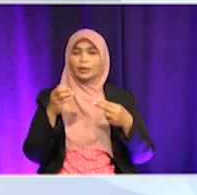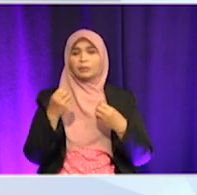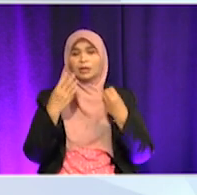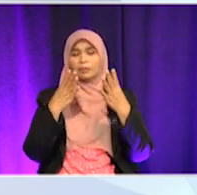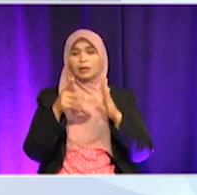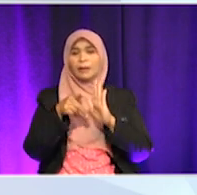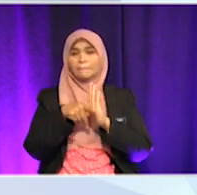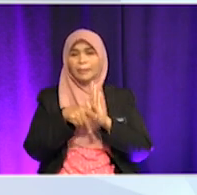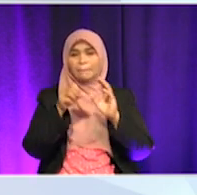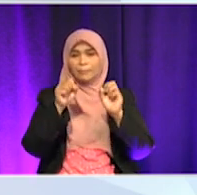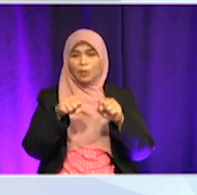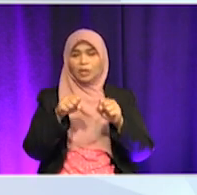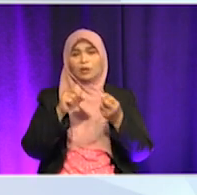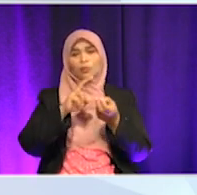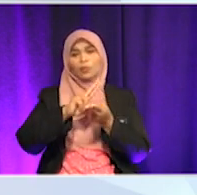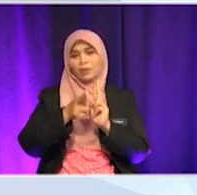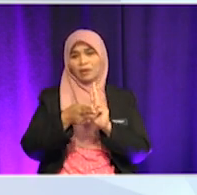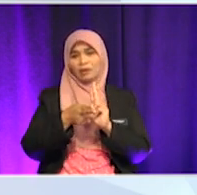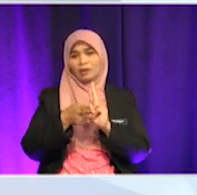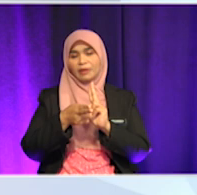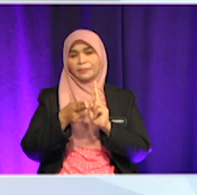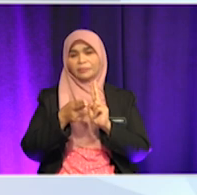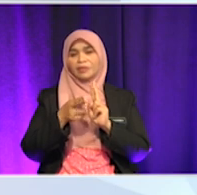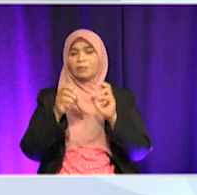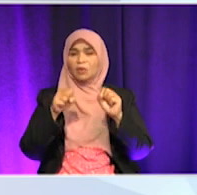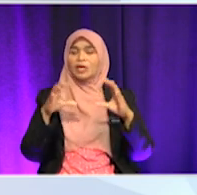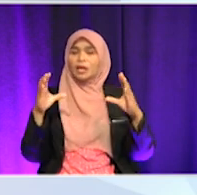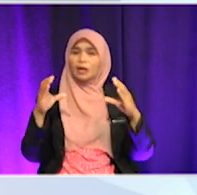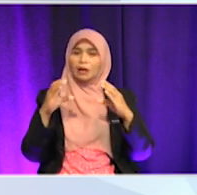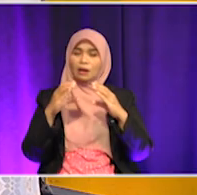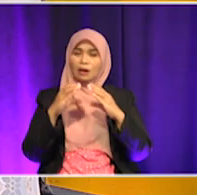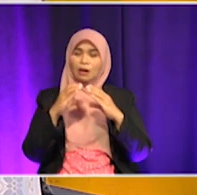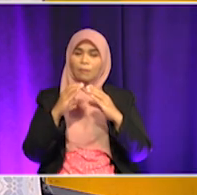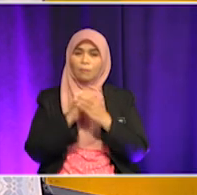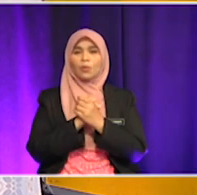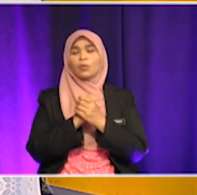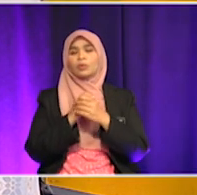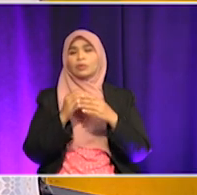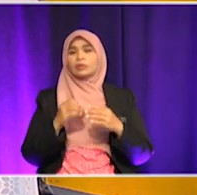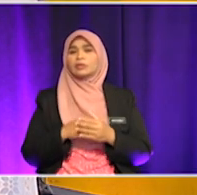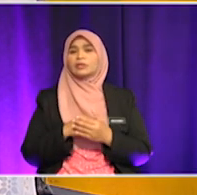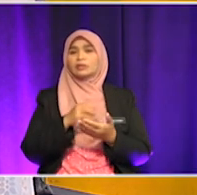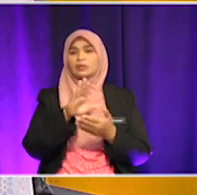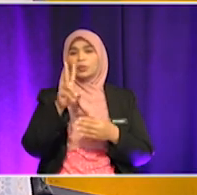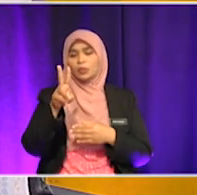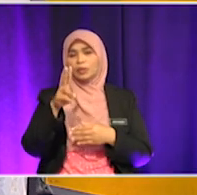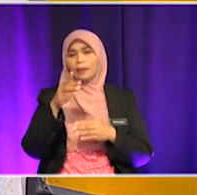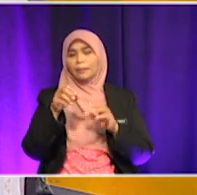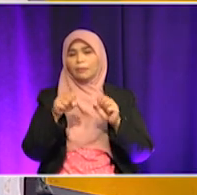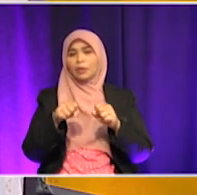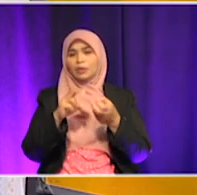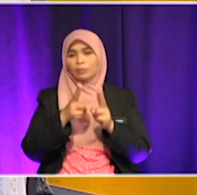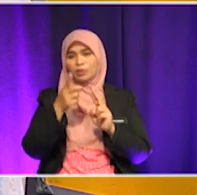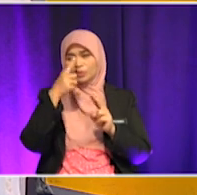pemboleh ubah. Okey, maksudnya kita boleh gabungkan lebih daripada dua pemboleh ubah untuk membentuk